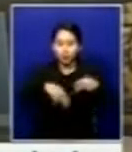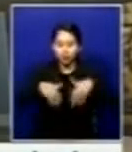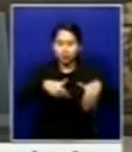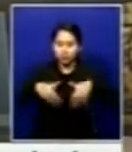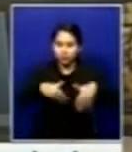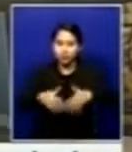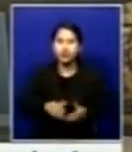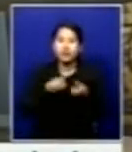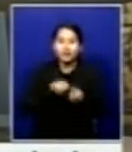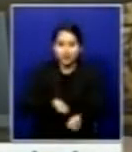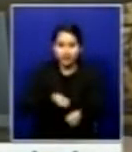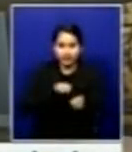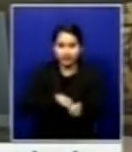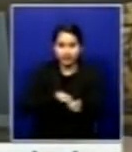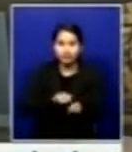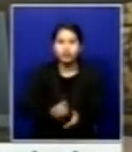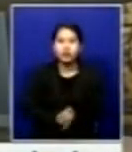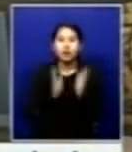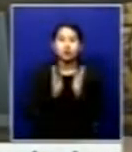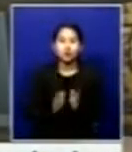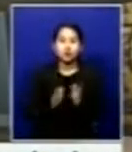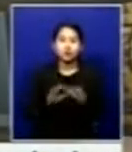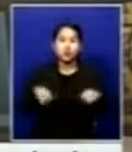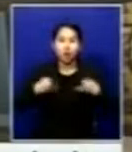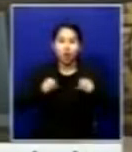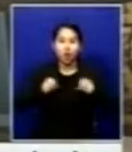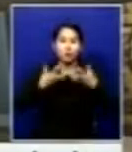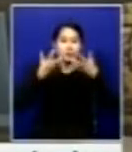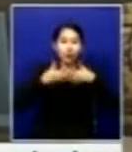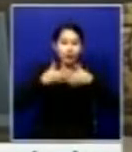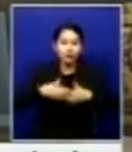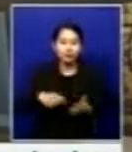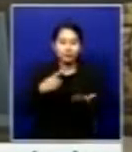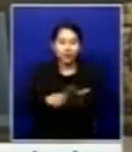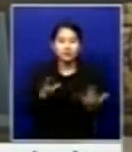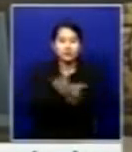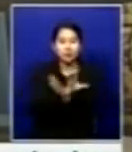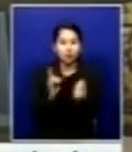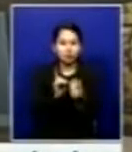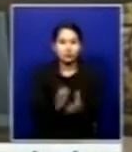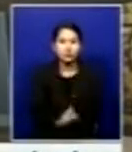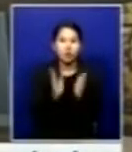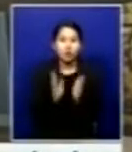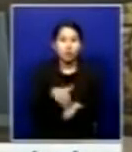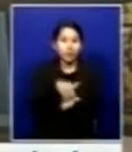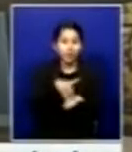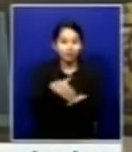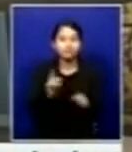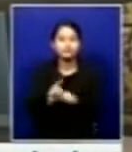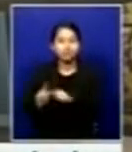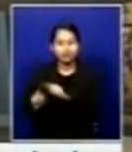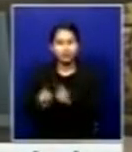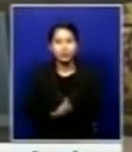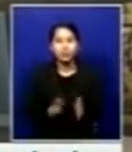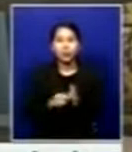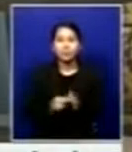ภาคเกษตรผู้ประกอบการประกันสังคมกลุ่มเปราะบางทางสังคมสิ่งเหล่านี้ท่านประธานครับล้วนมี